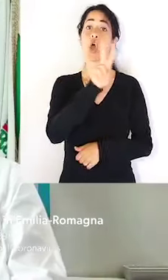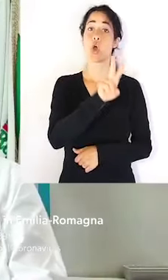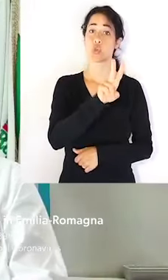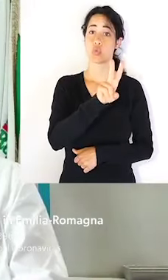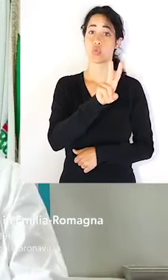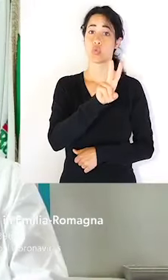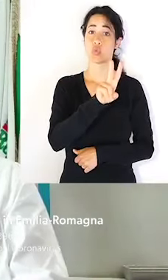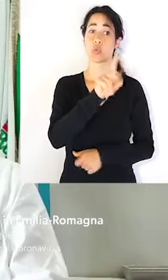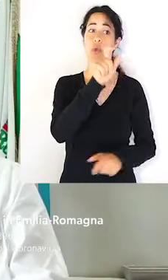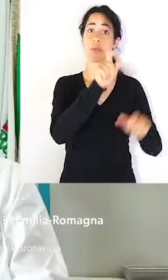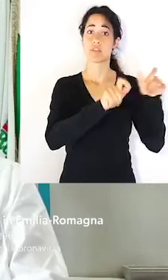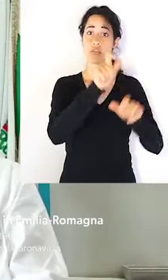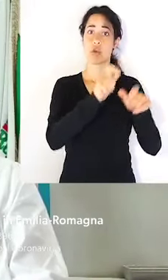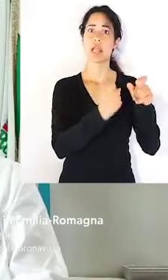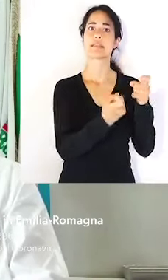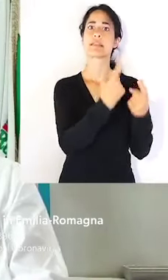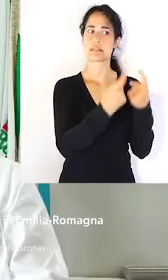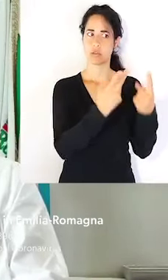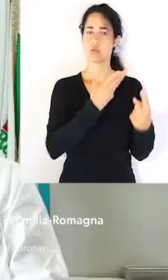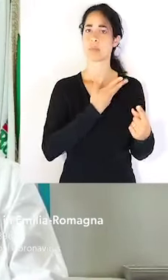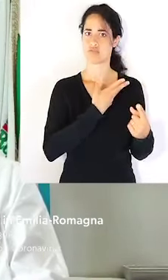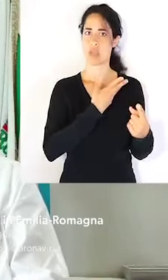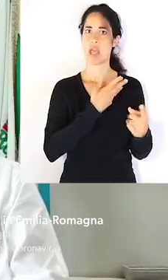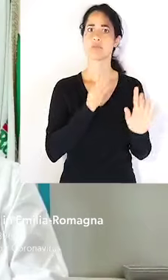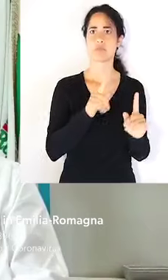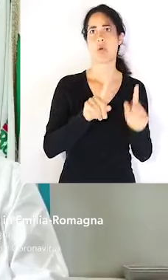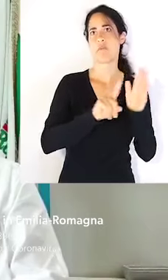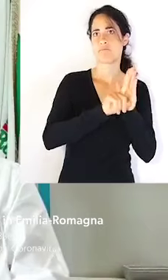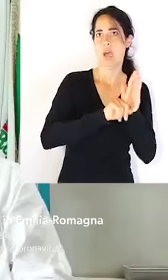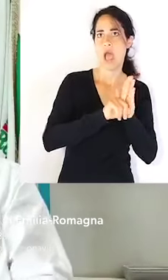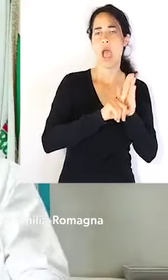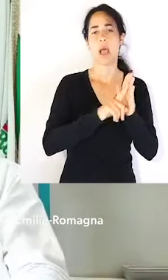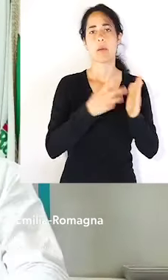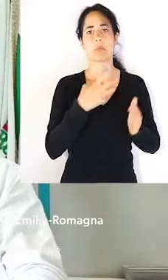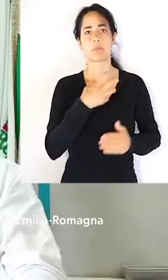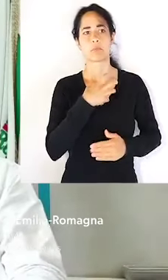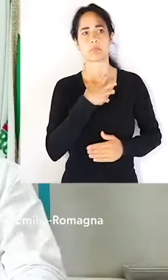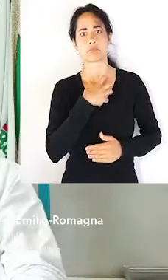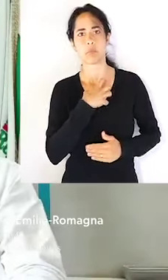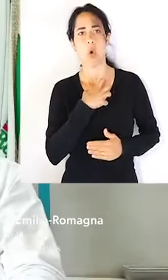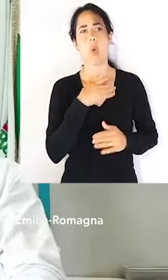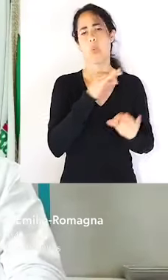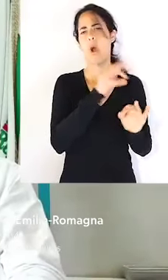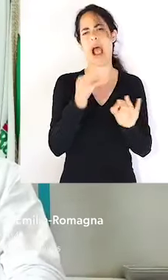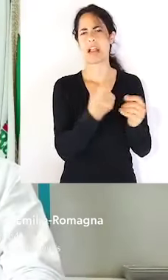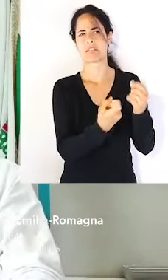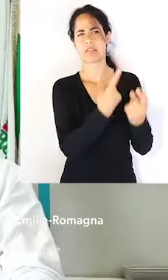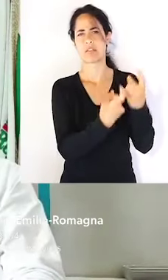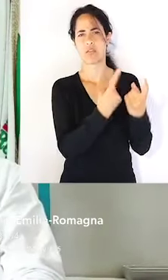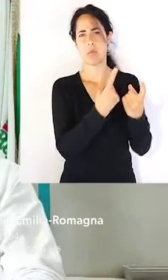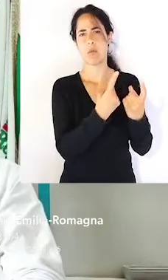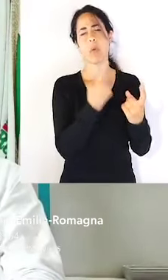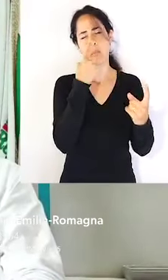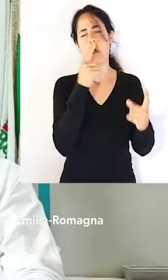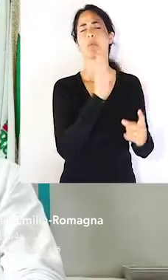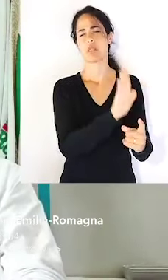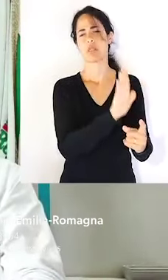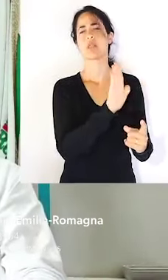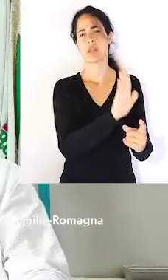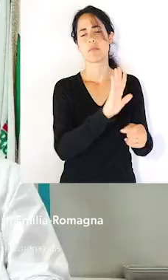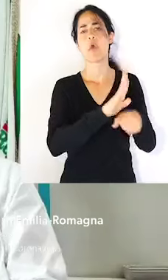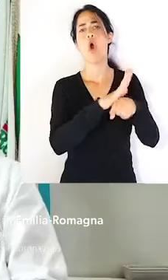sono due persone sintomatiche, cioè due persone che hanno accusato qualche sintomo